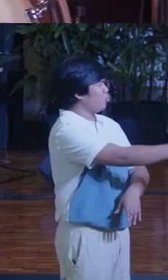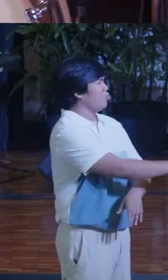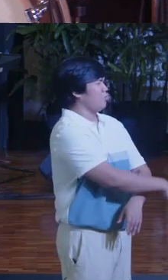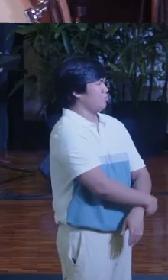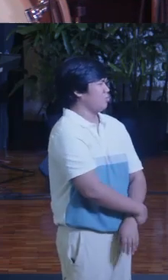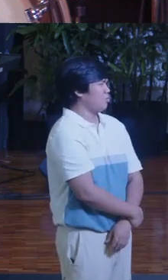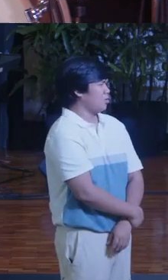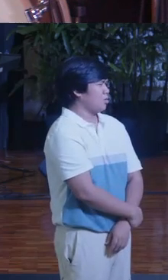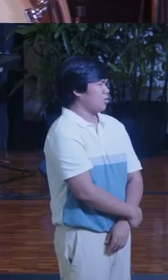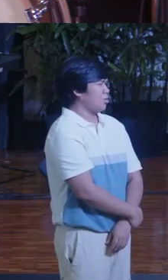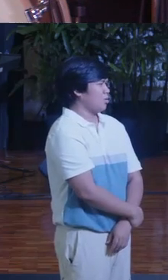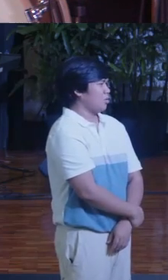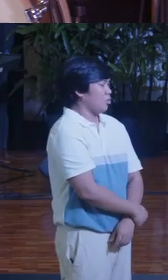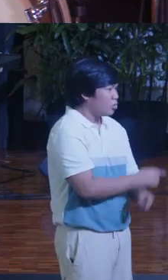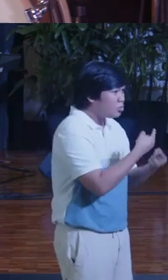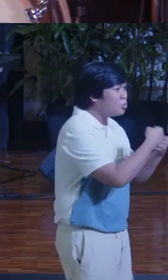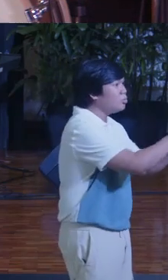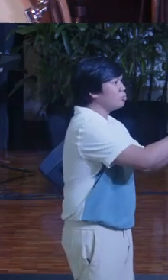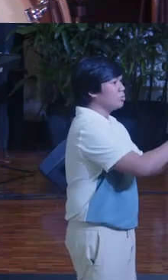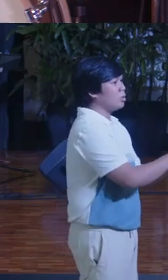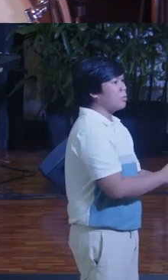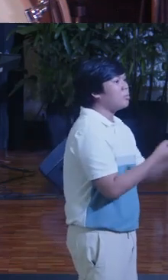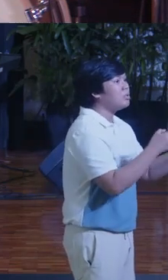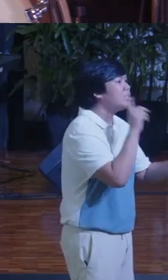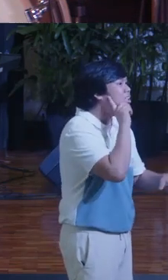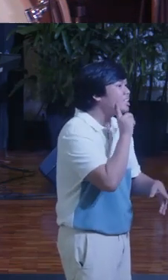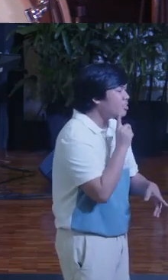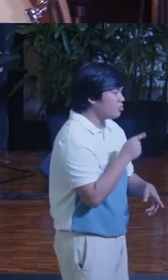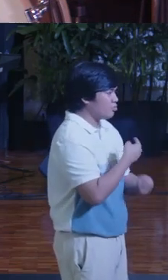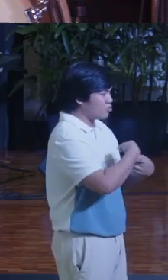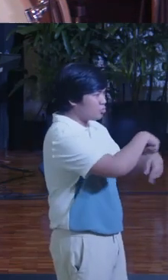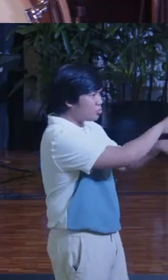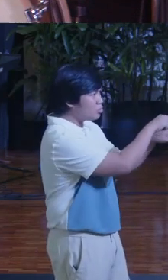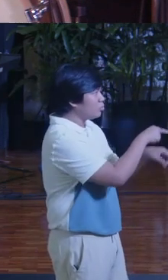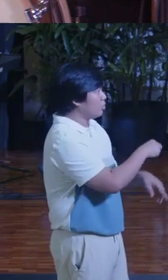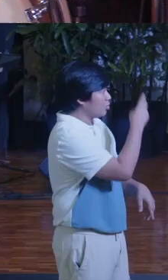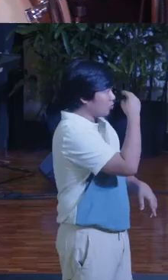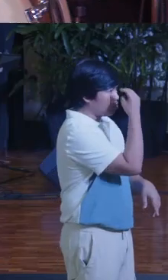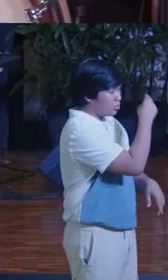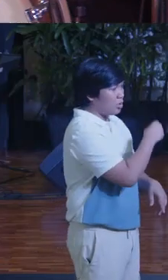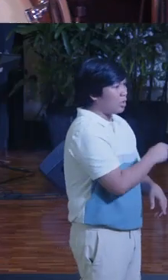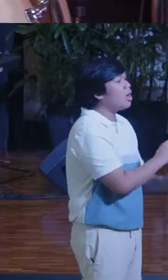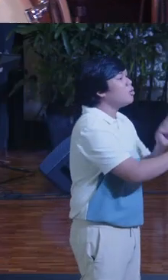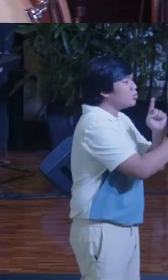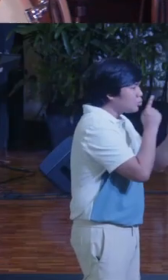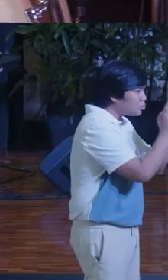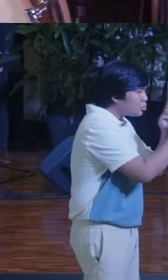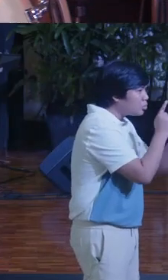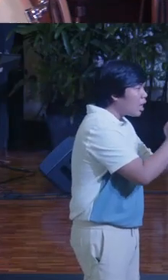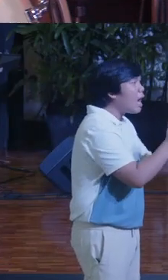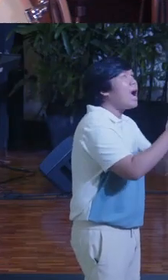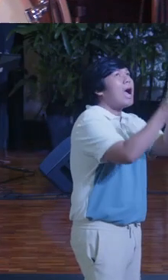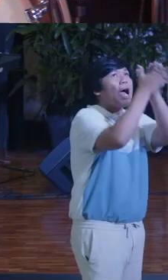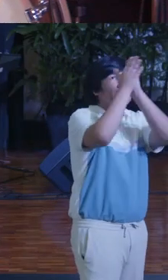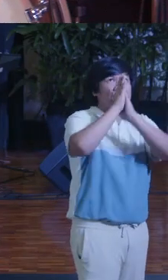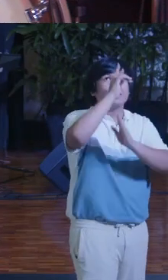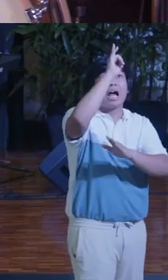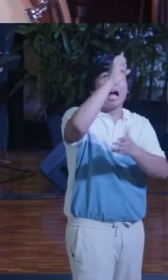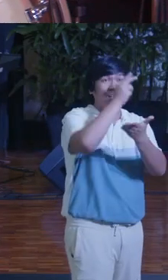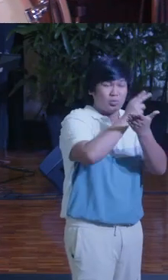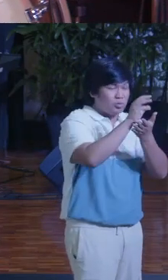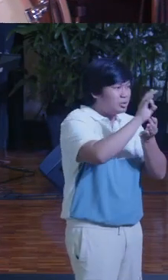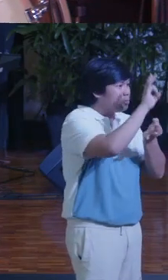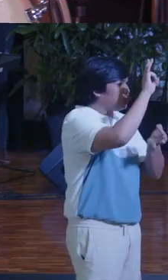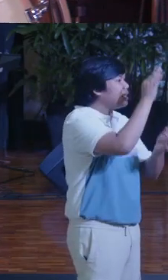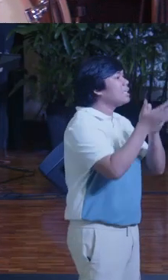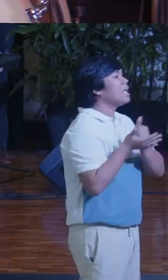Kausapin niyo po sila. At dalhin niyo po sila sa pananampalataya na tama.